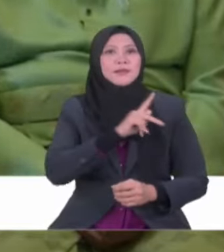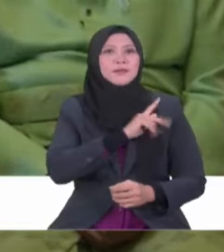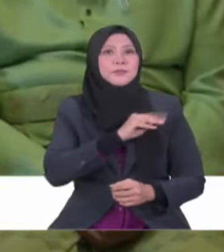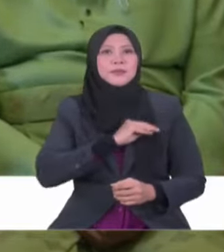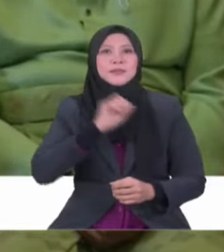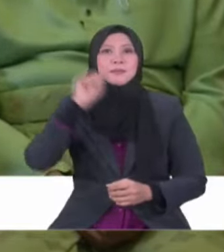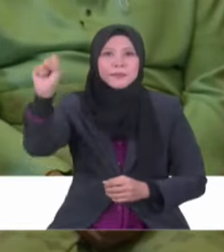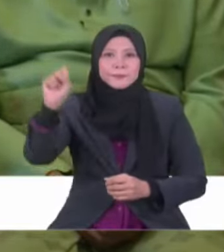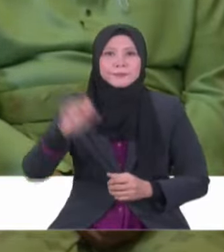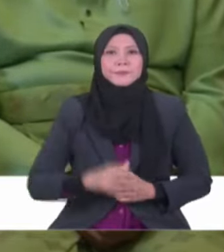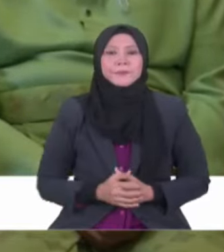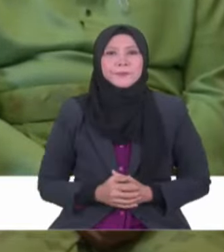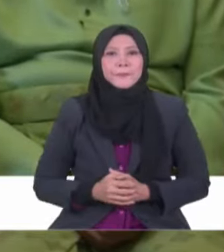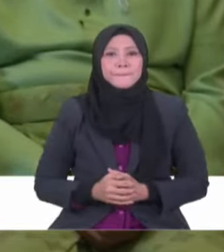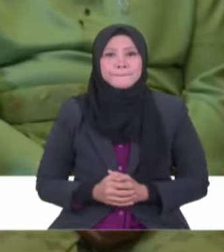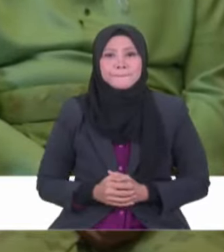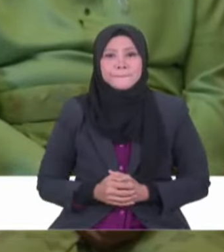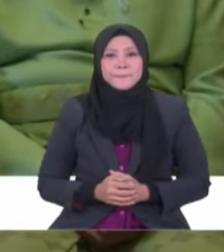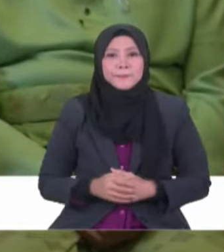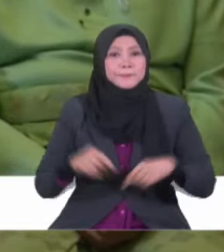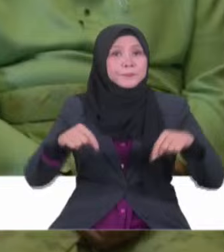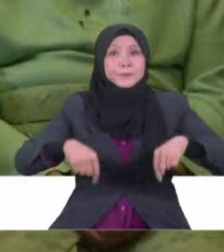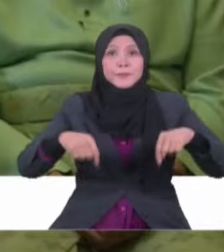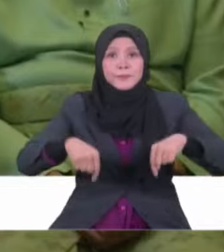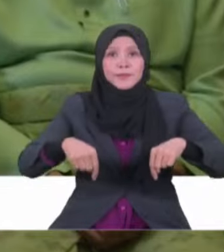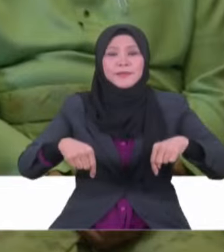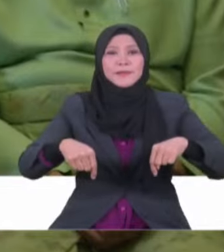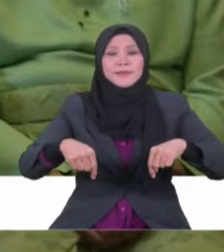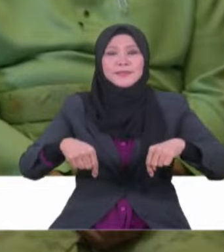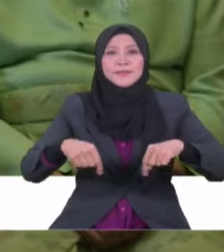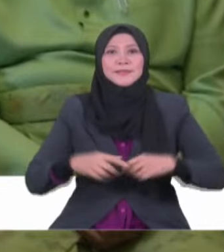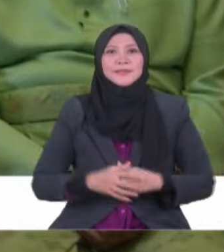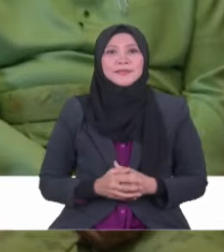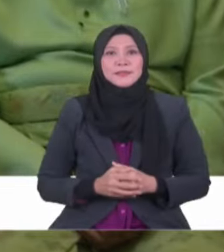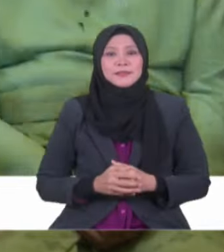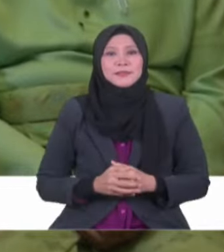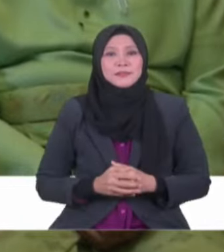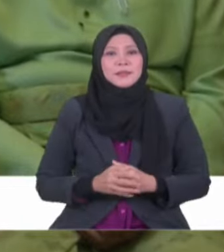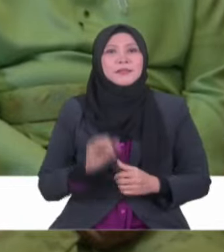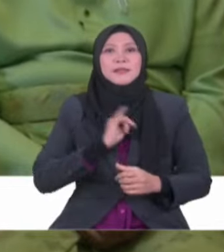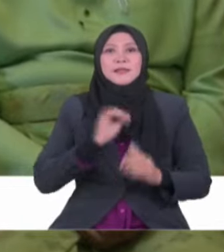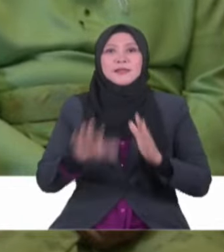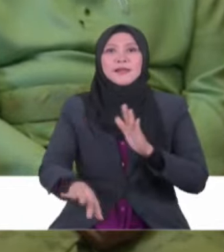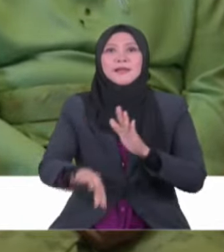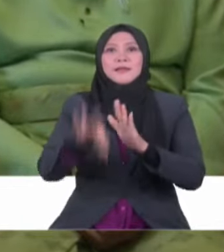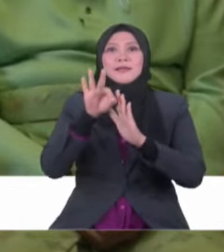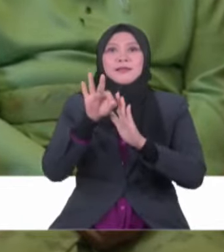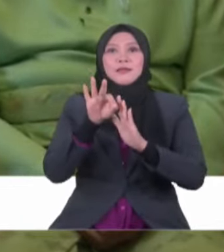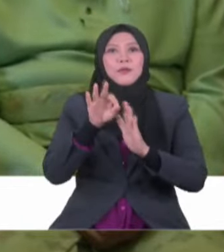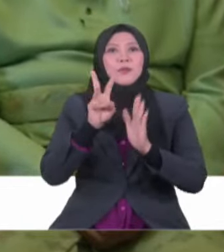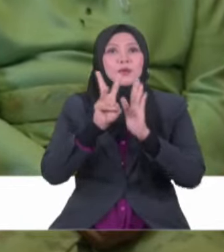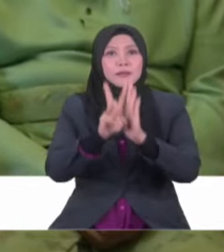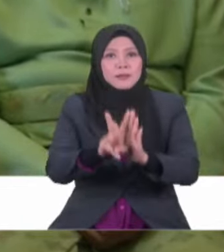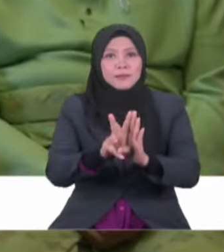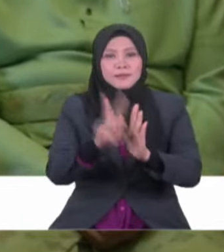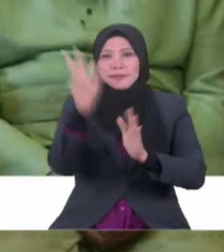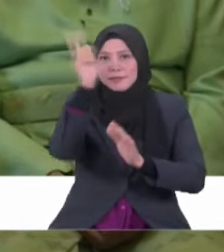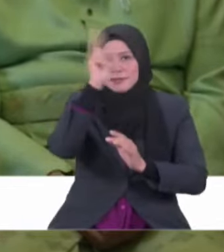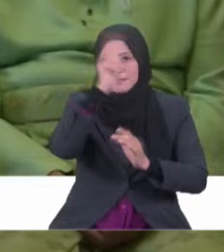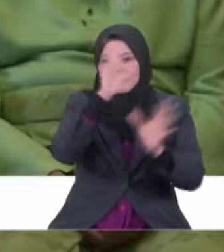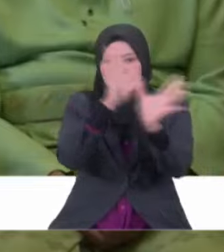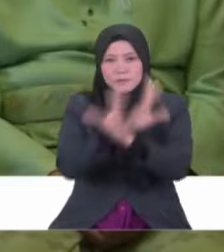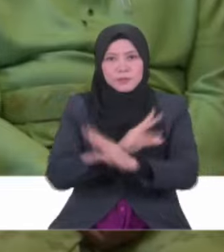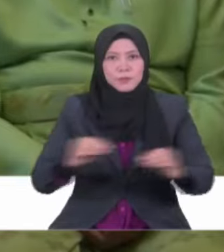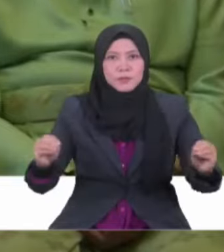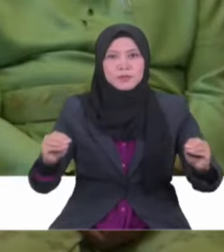Menteri Sabah. Pada hari ini, saya telah melantik wakil Kerajaan